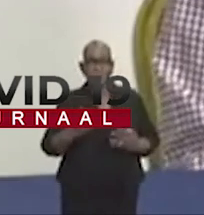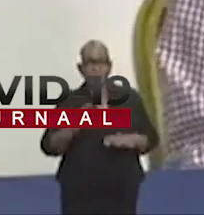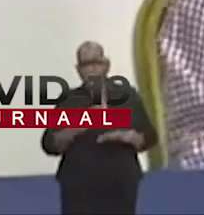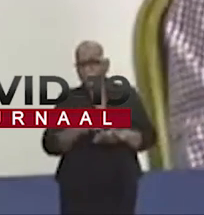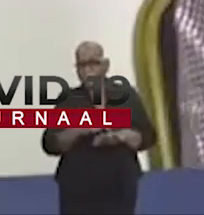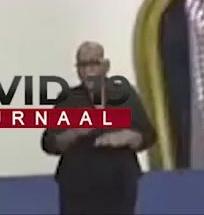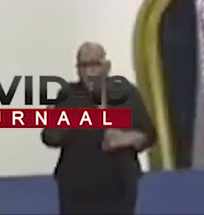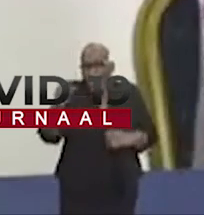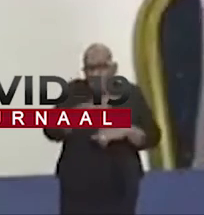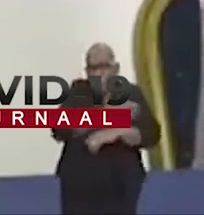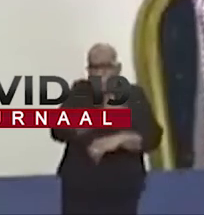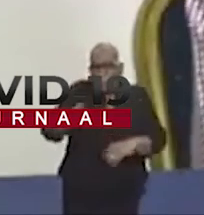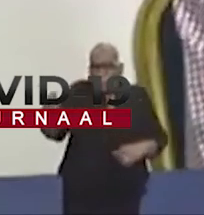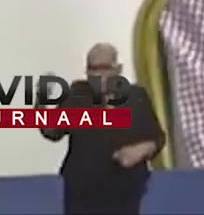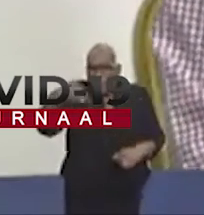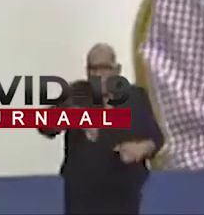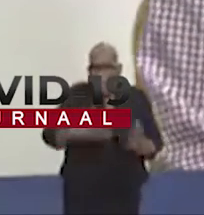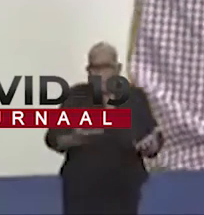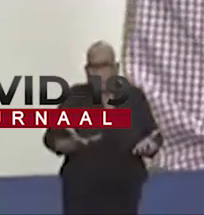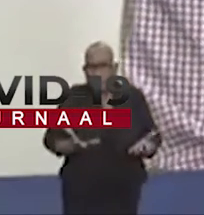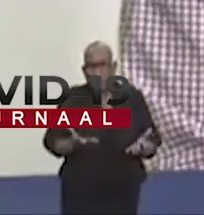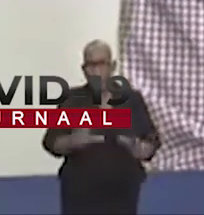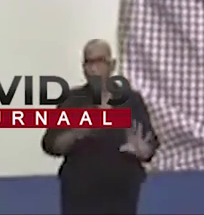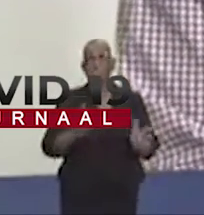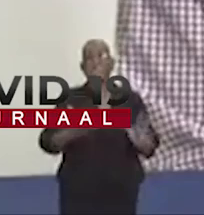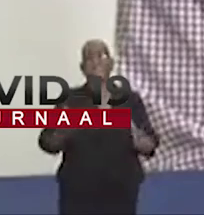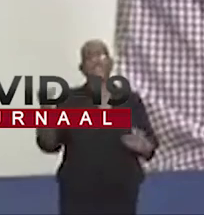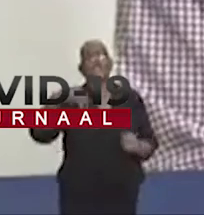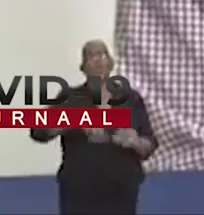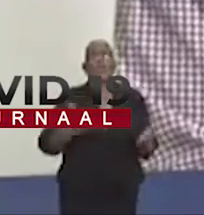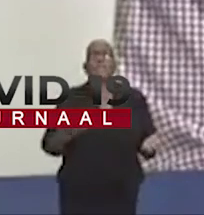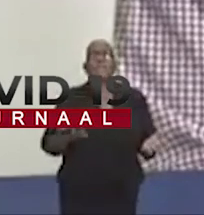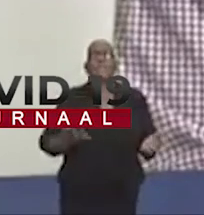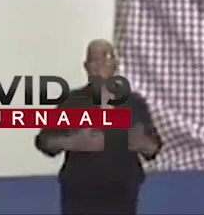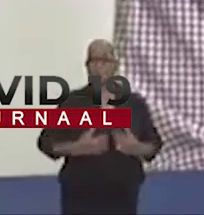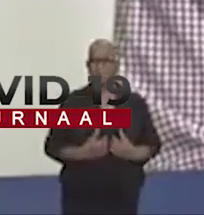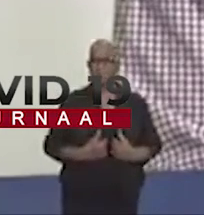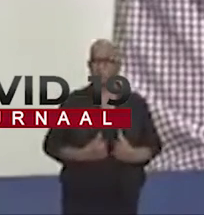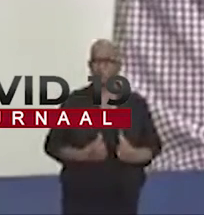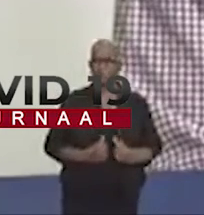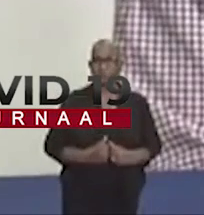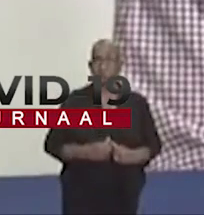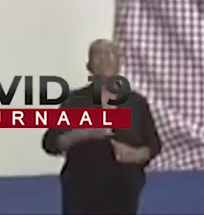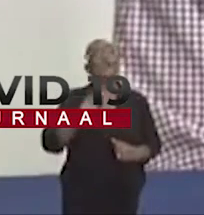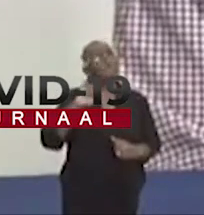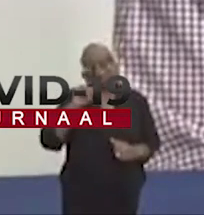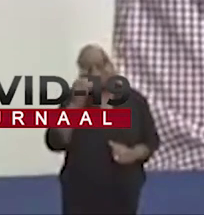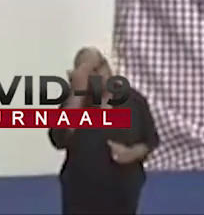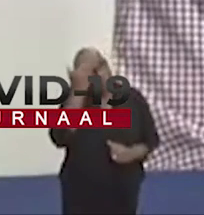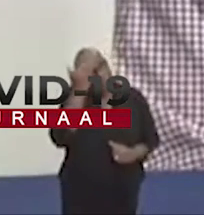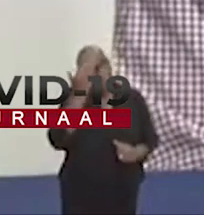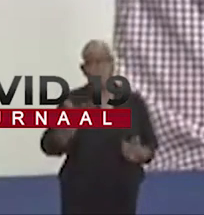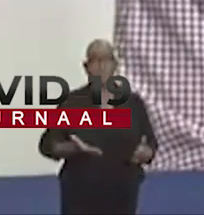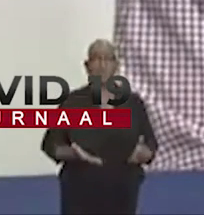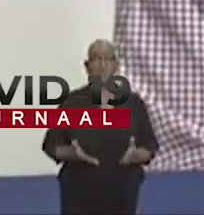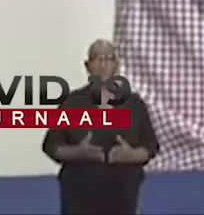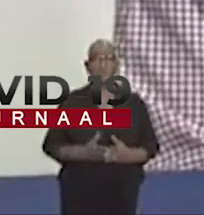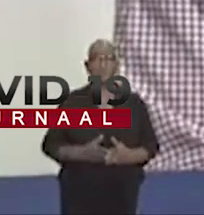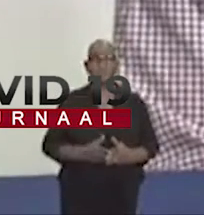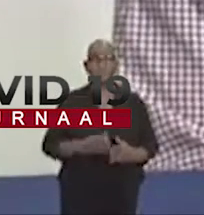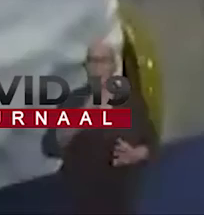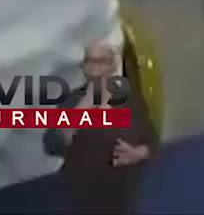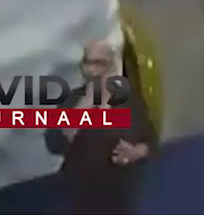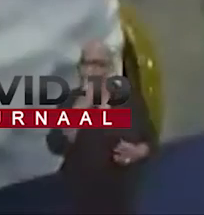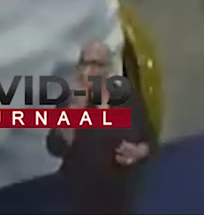later, maar misschien komt later niet aan. Dus daarmee moeten we rekening houden. Ogenschijnlijk lijkt